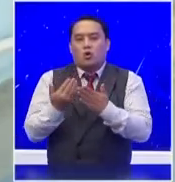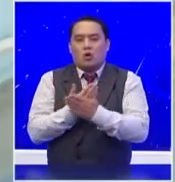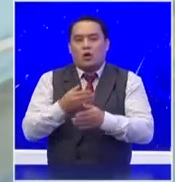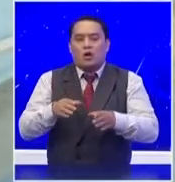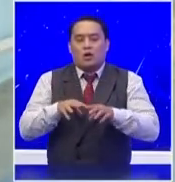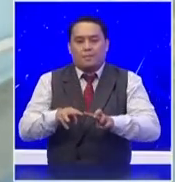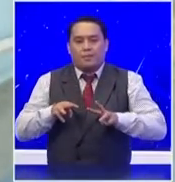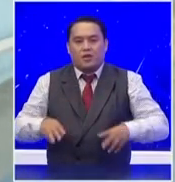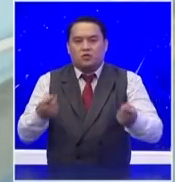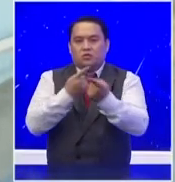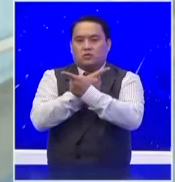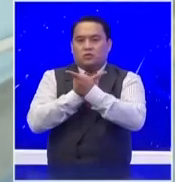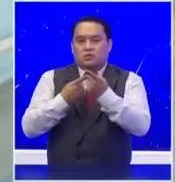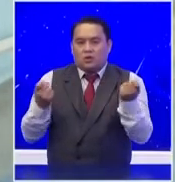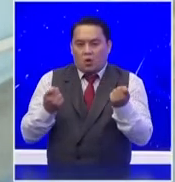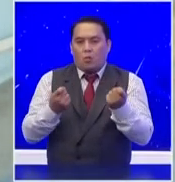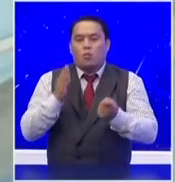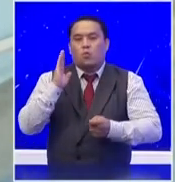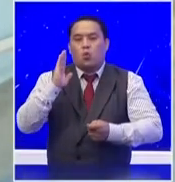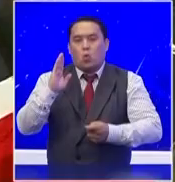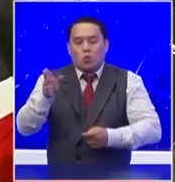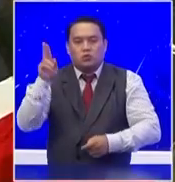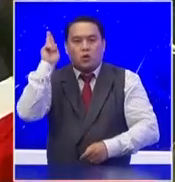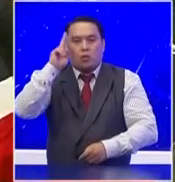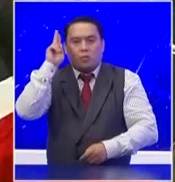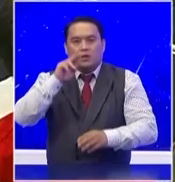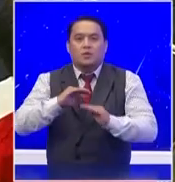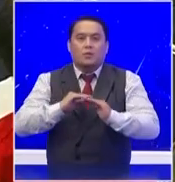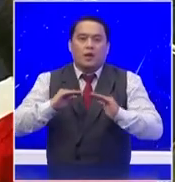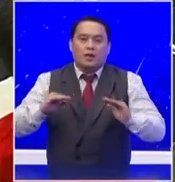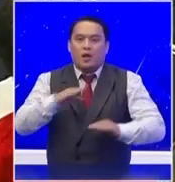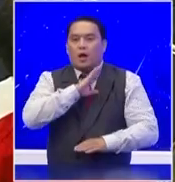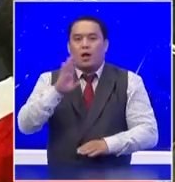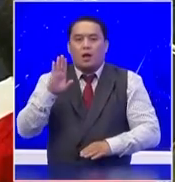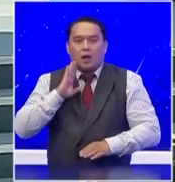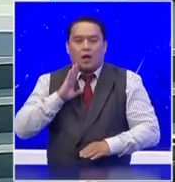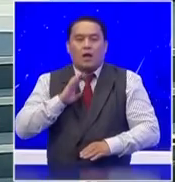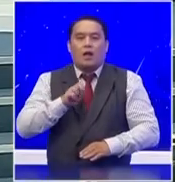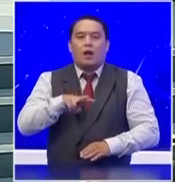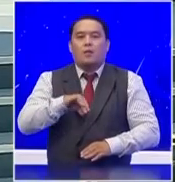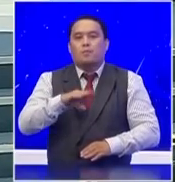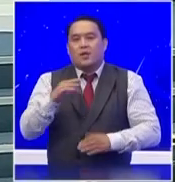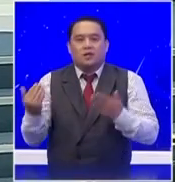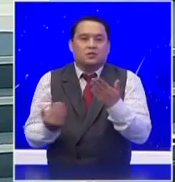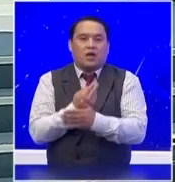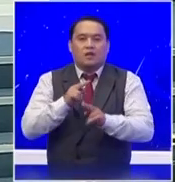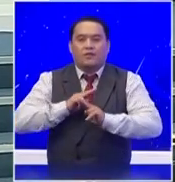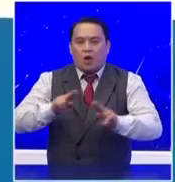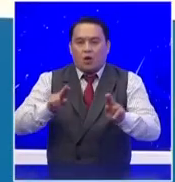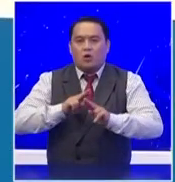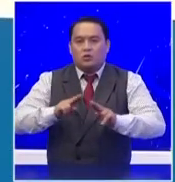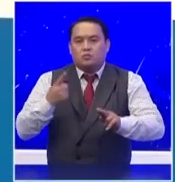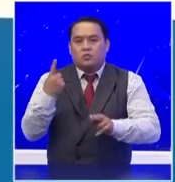ғылым министрлігі жариялады. Ақпарынша алдағы оқу жылында мектептерде ана тілі мен әліппе қайта оқытылады. Осылайша